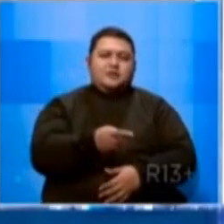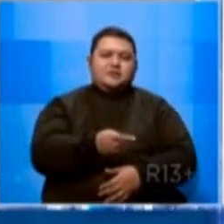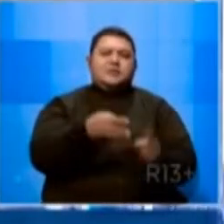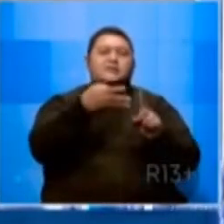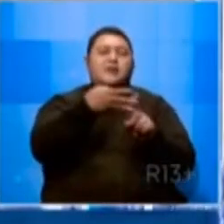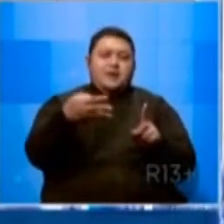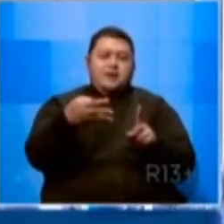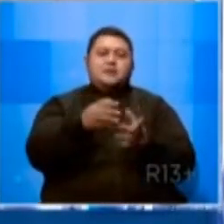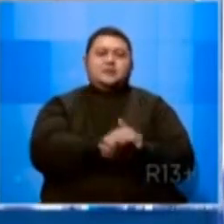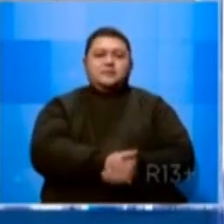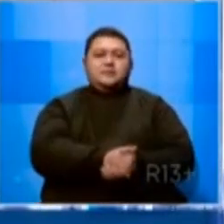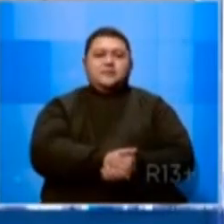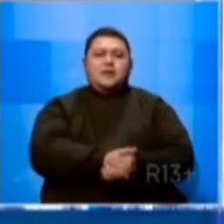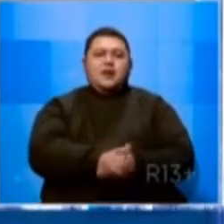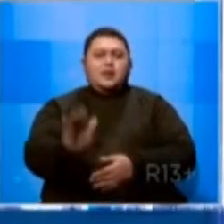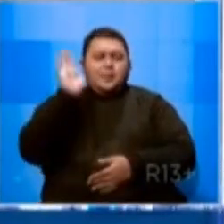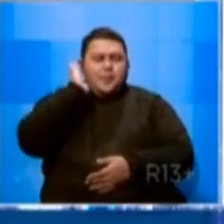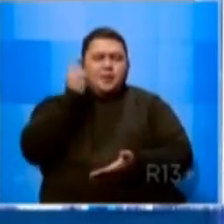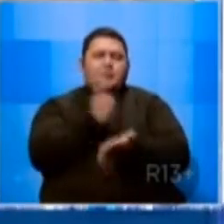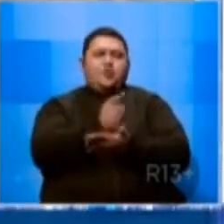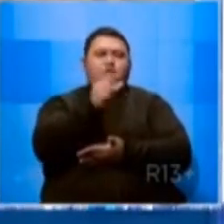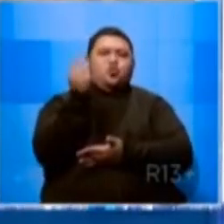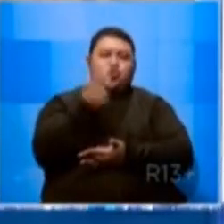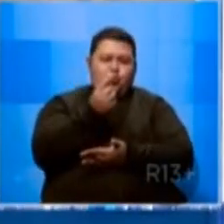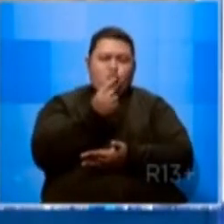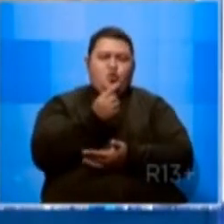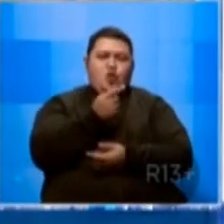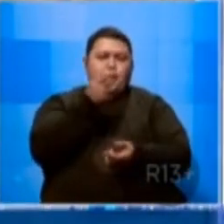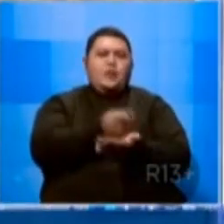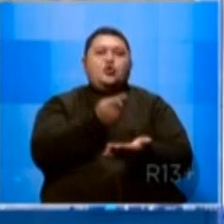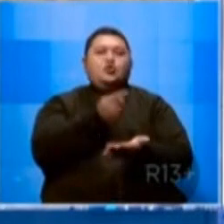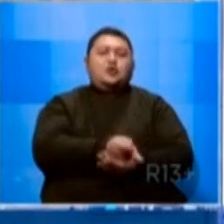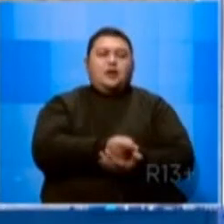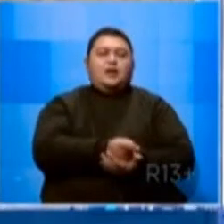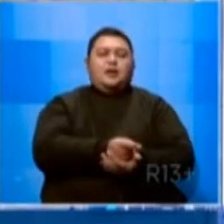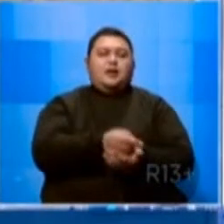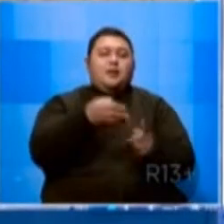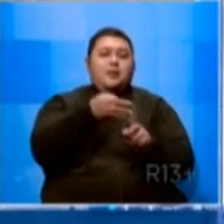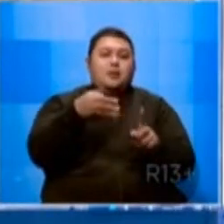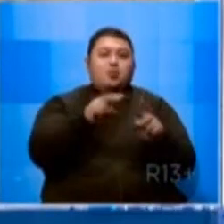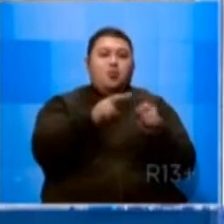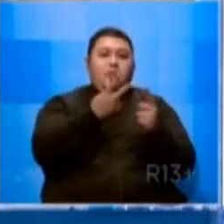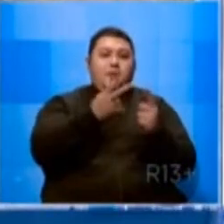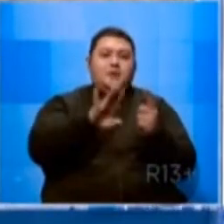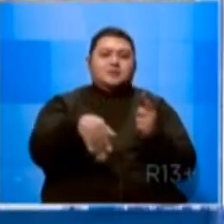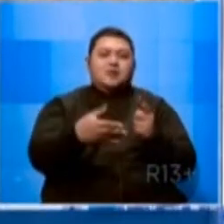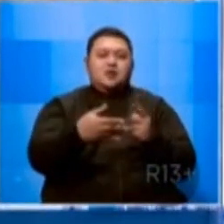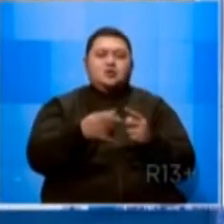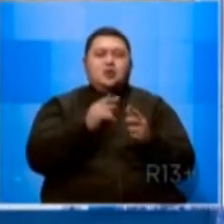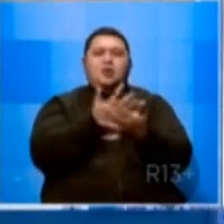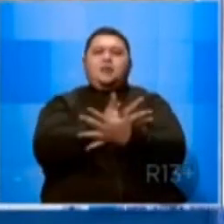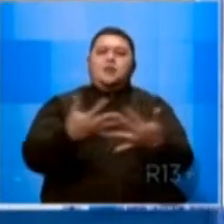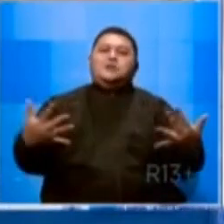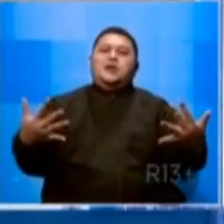kami ketika mendengar jaksa penuntut umum melakukan penuntutan barada e 12 tahun di dalam masyarakat